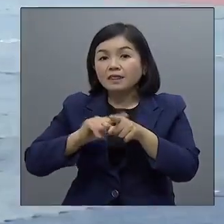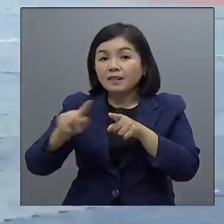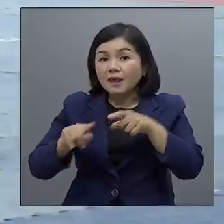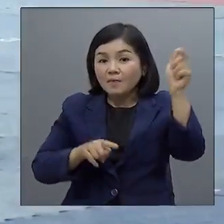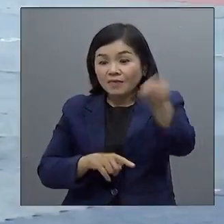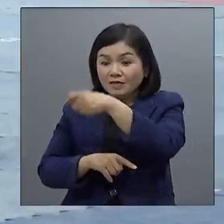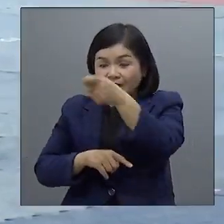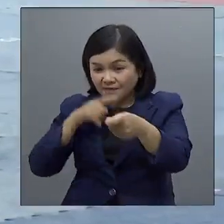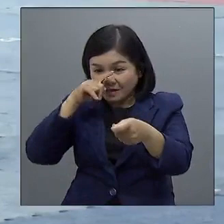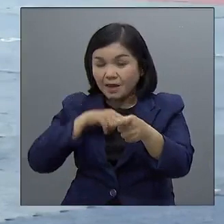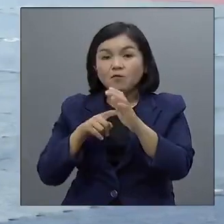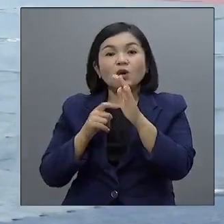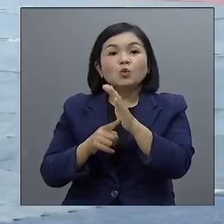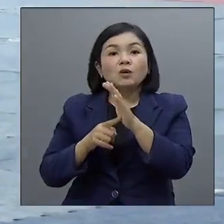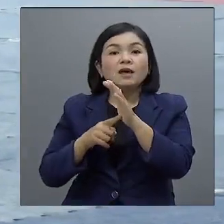ครับ